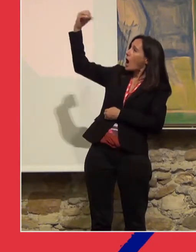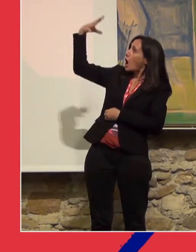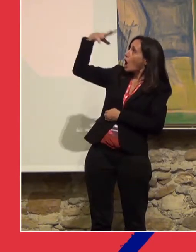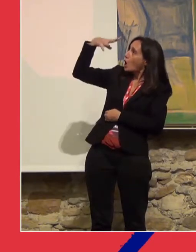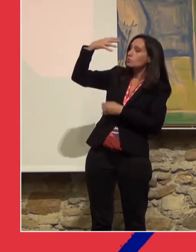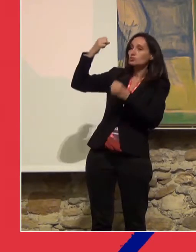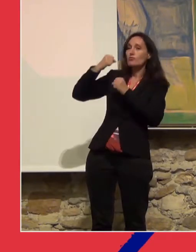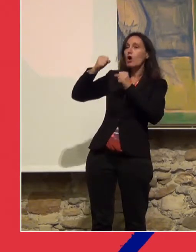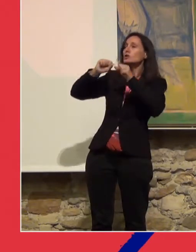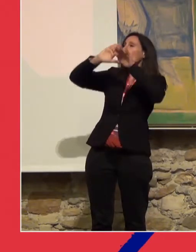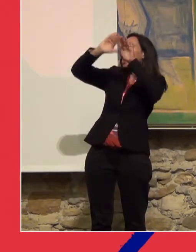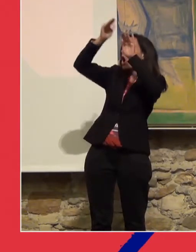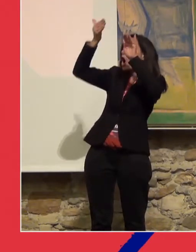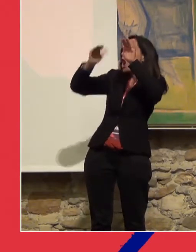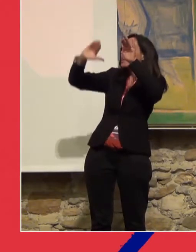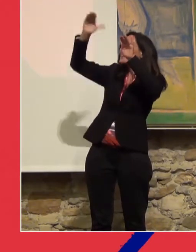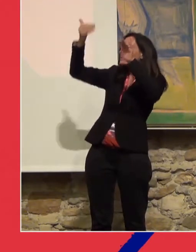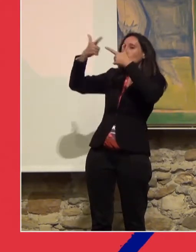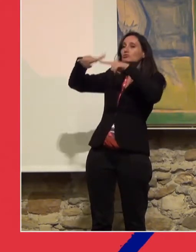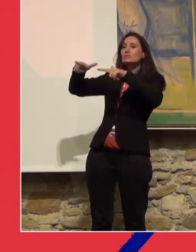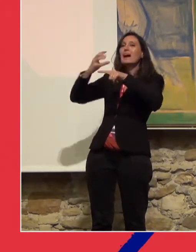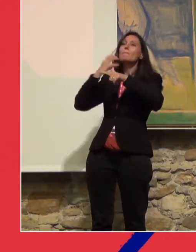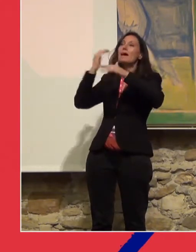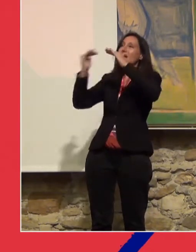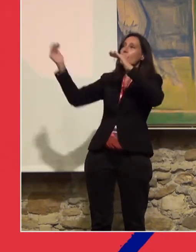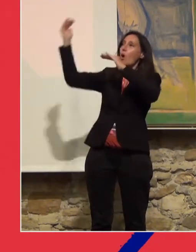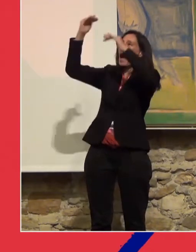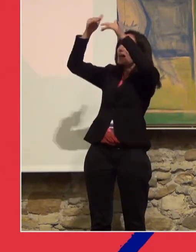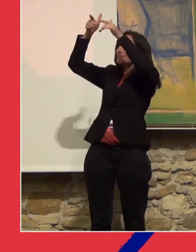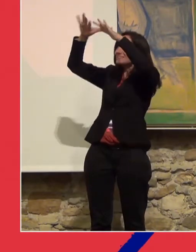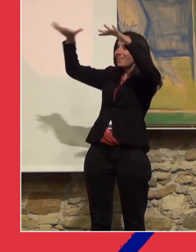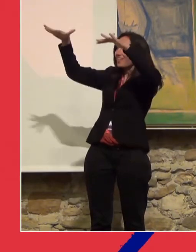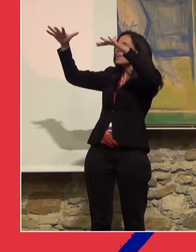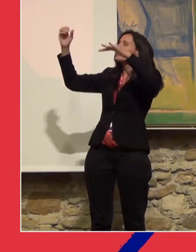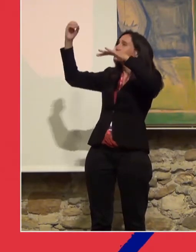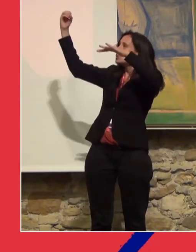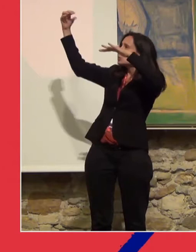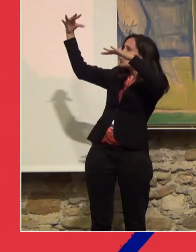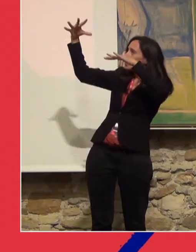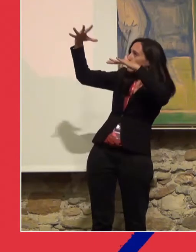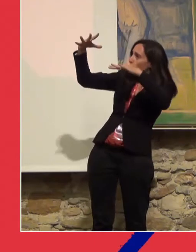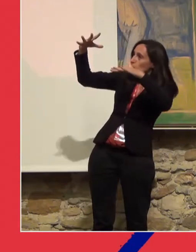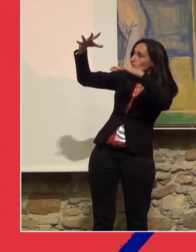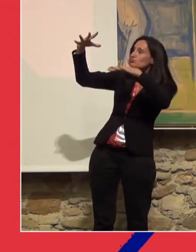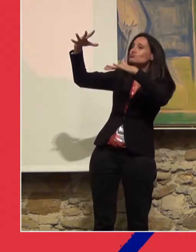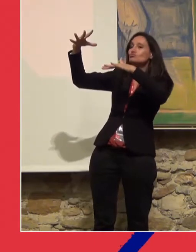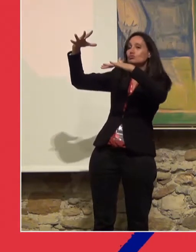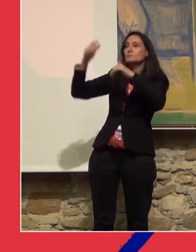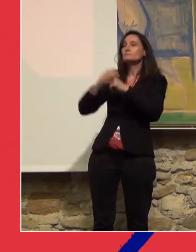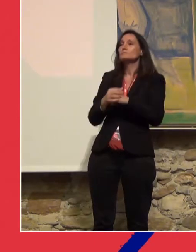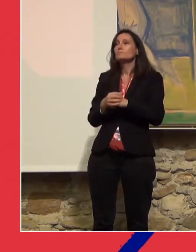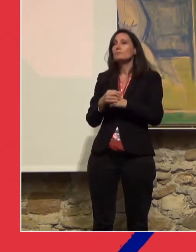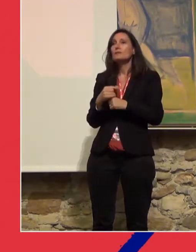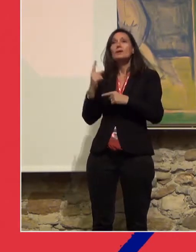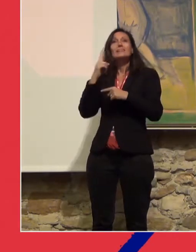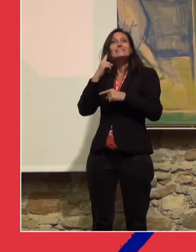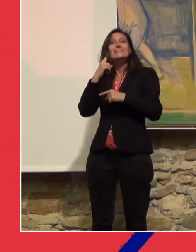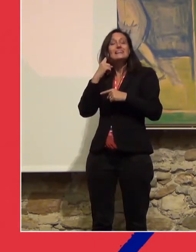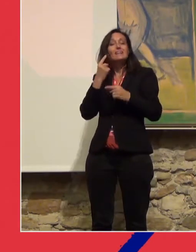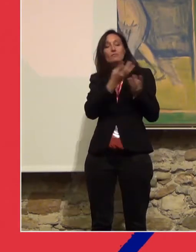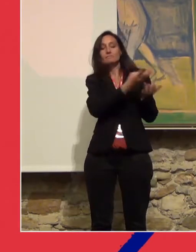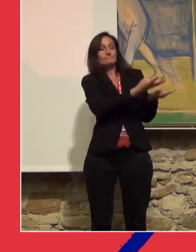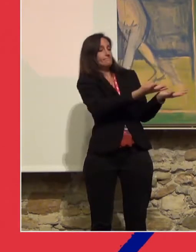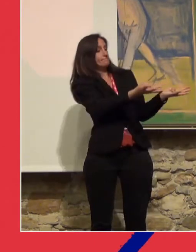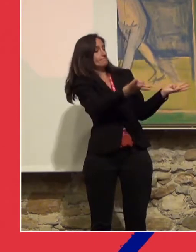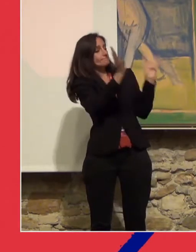di Bergamo Alto. Intorno a me un'orchestra fatta di medici ed infermieri che si prodigavano per curare